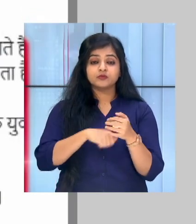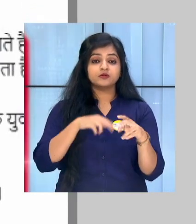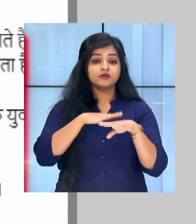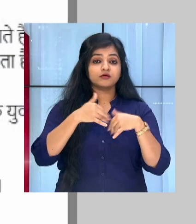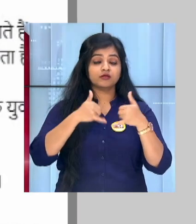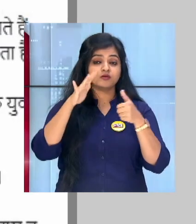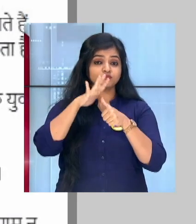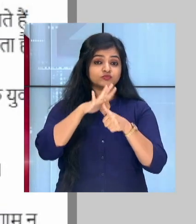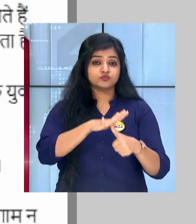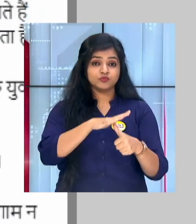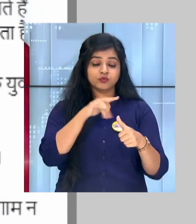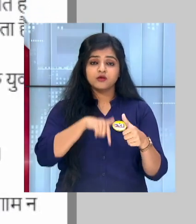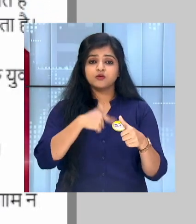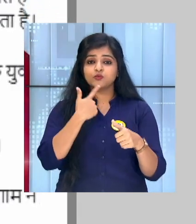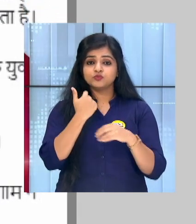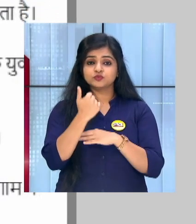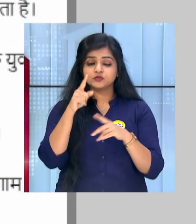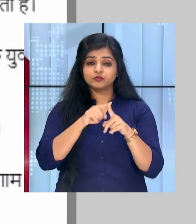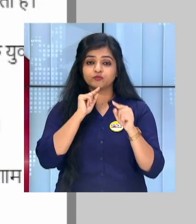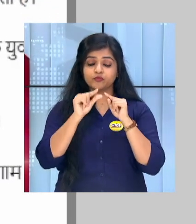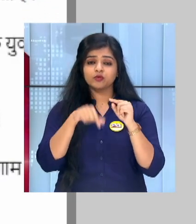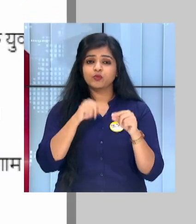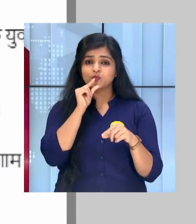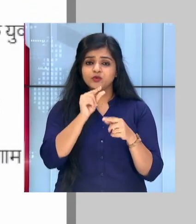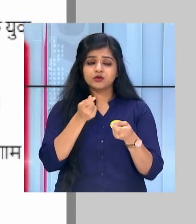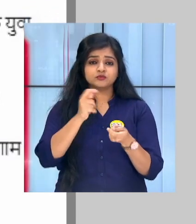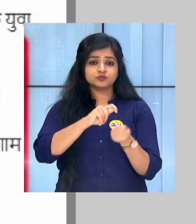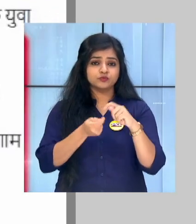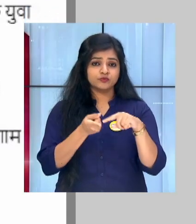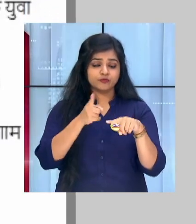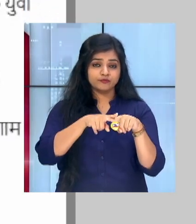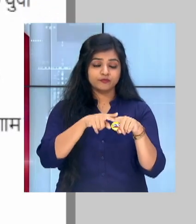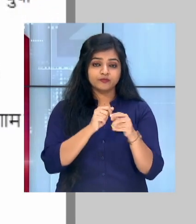ശക്തികളെയാണ് ഉദ്ദേശിച്ചത്. വാക്കുകൾ വളച്ചൊടിക്കുന്നത് സത്യം